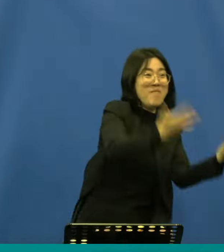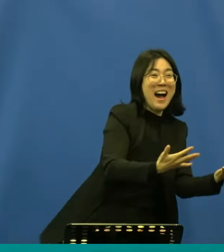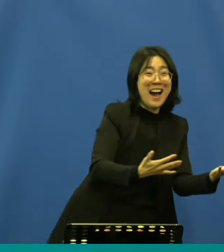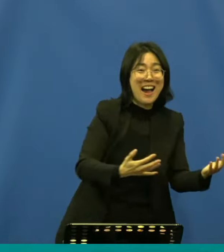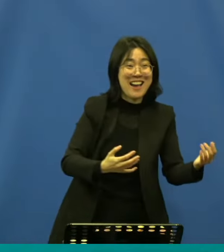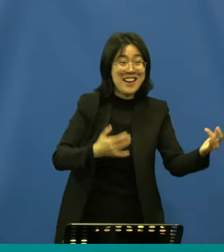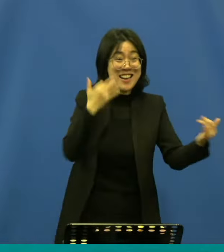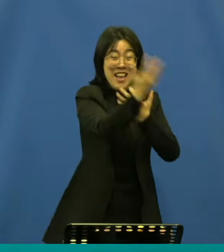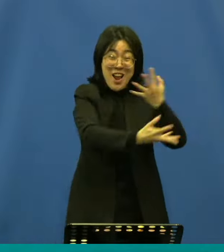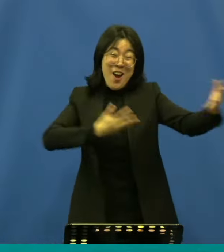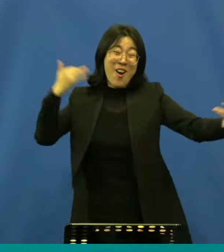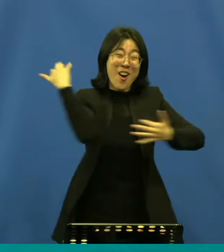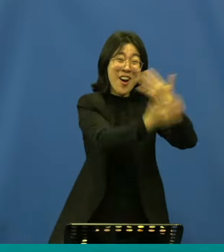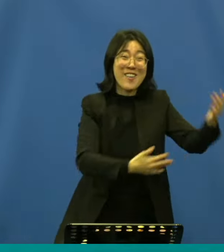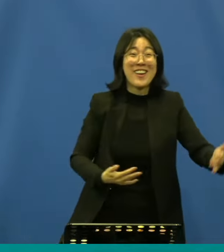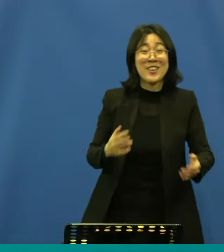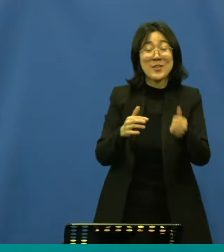이루어졌어.